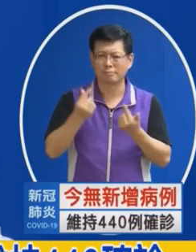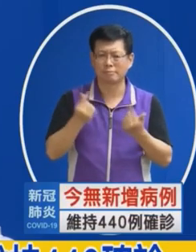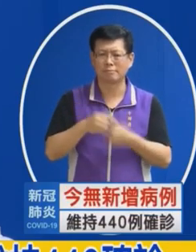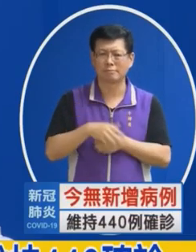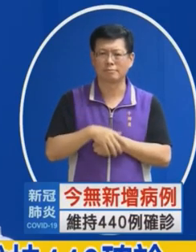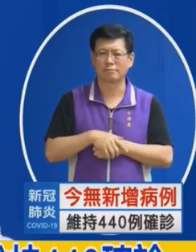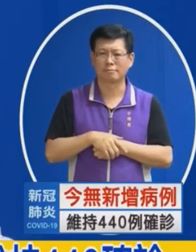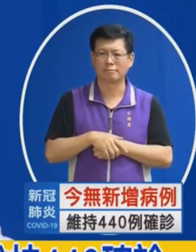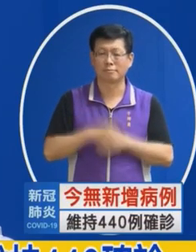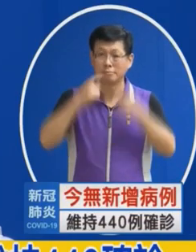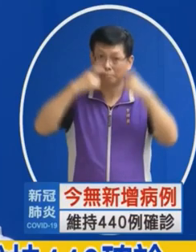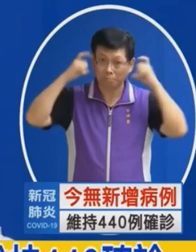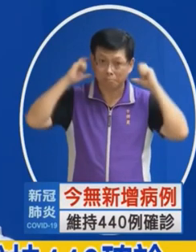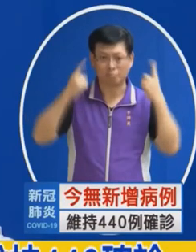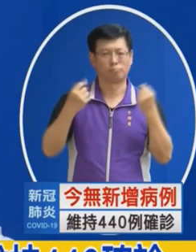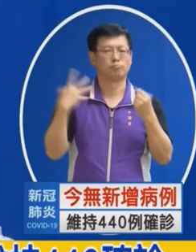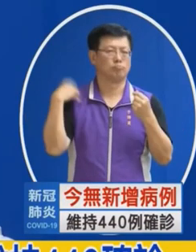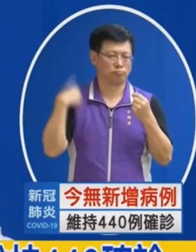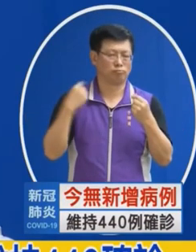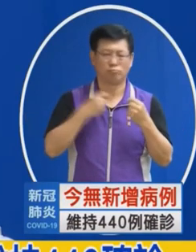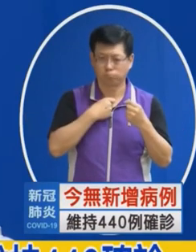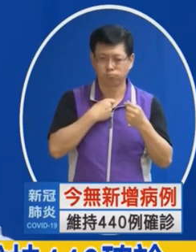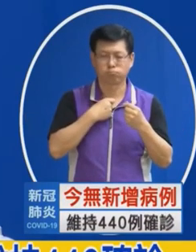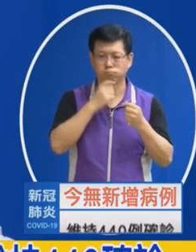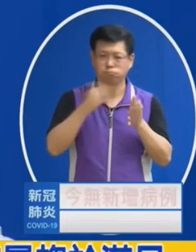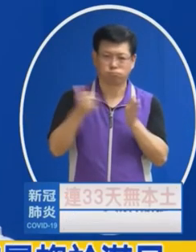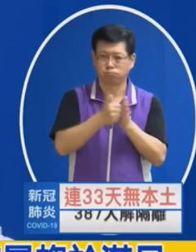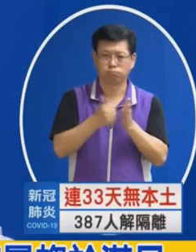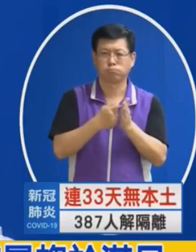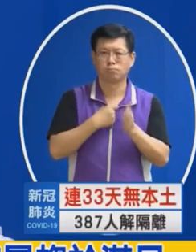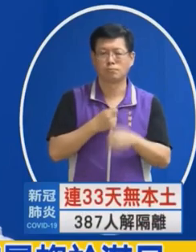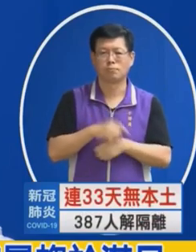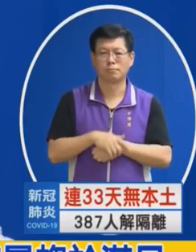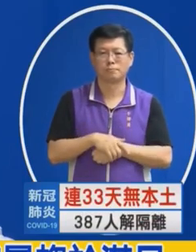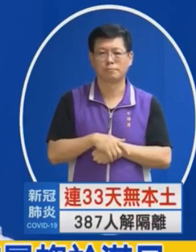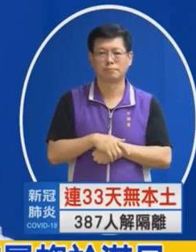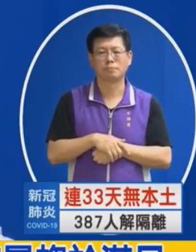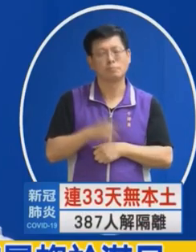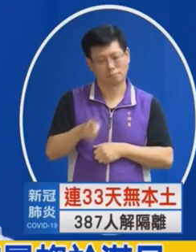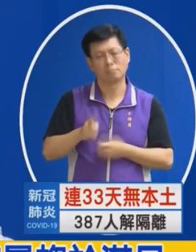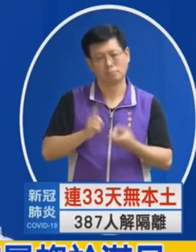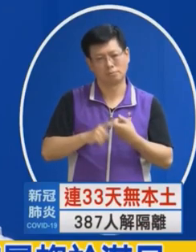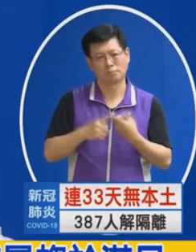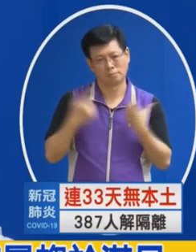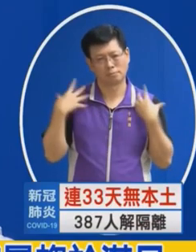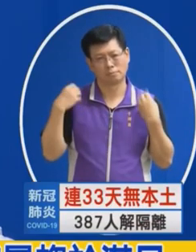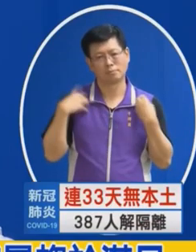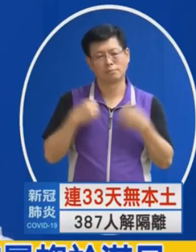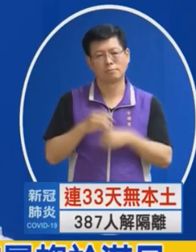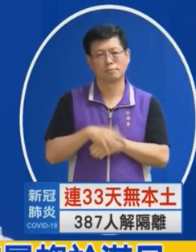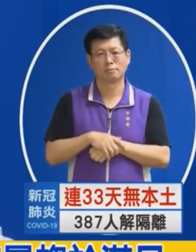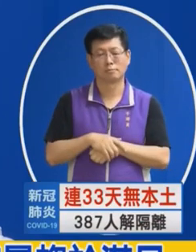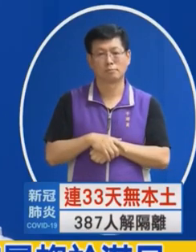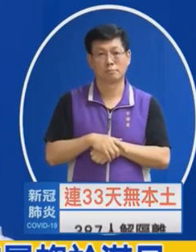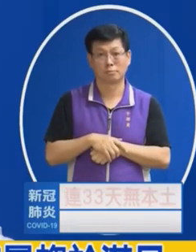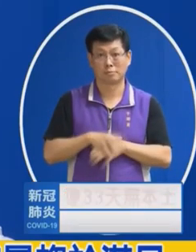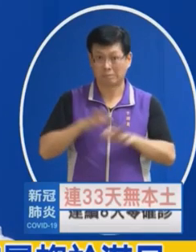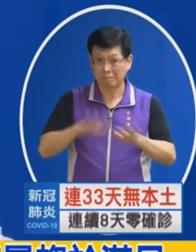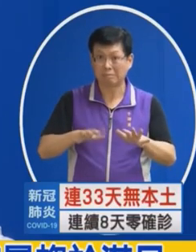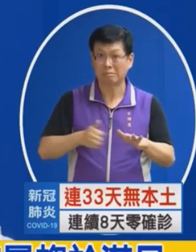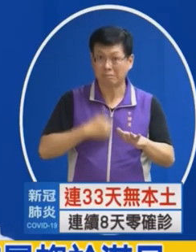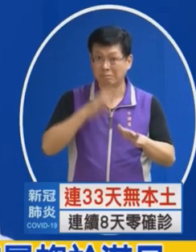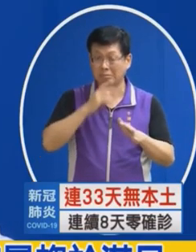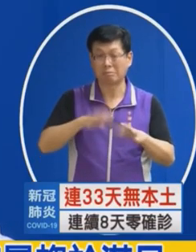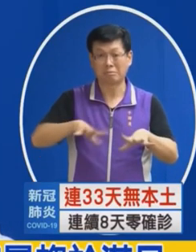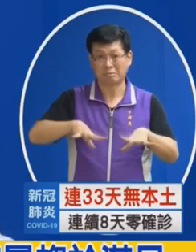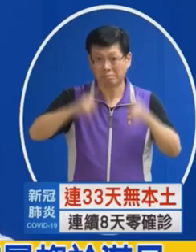是有关这个口罩的部分还是会持续的这个戴是没有是还是会持续戴啦。那并没有说